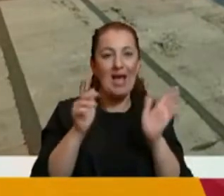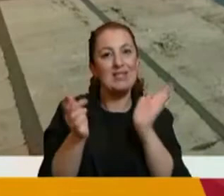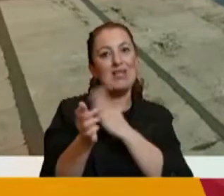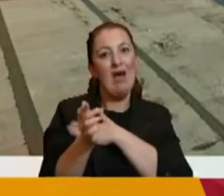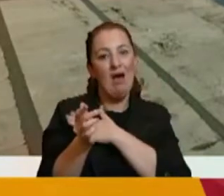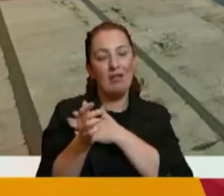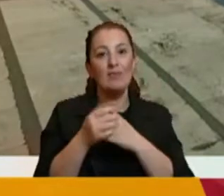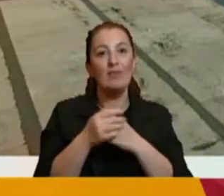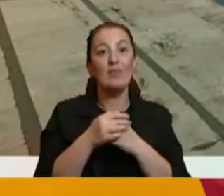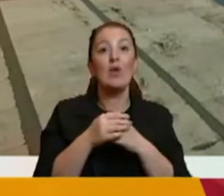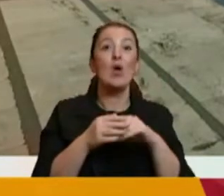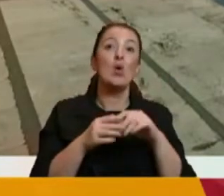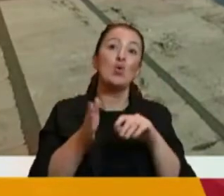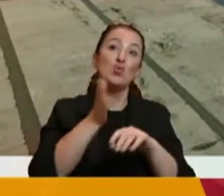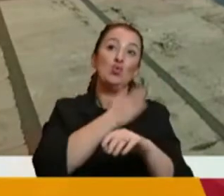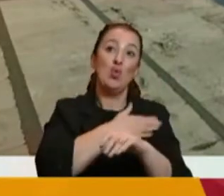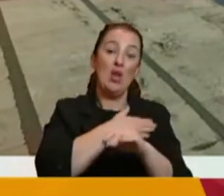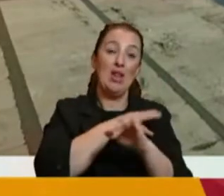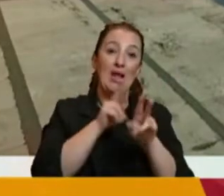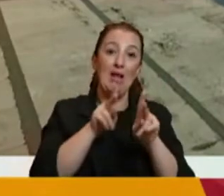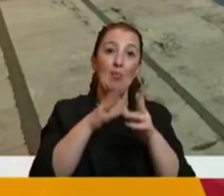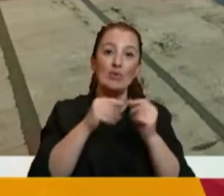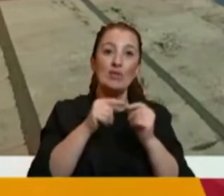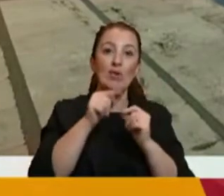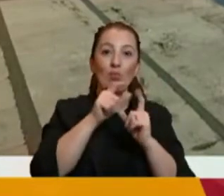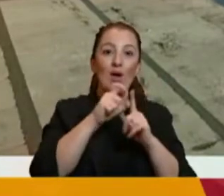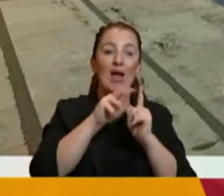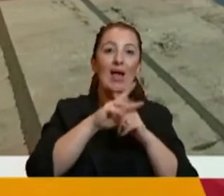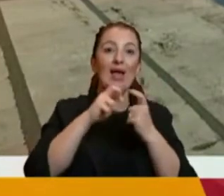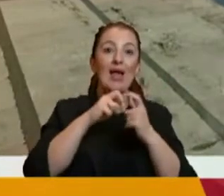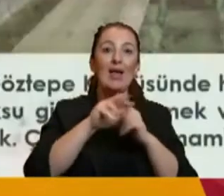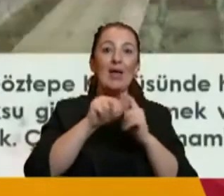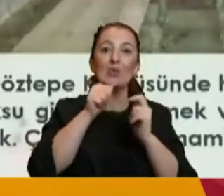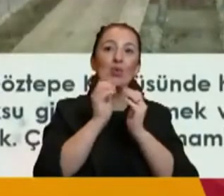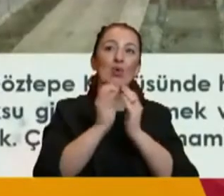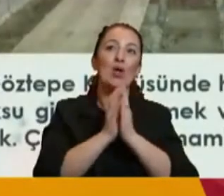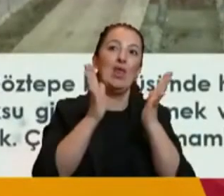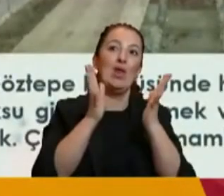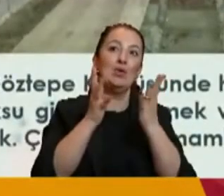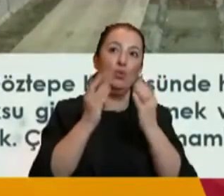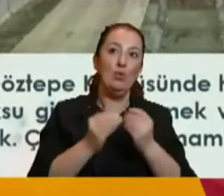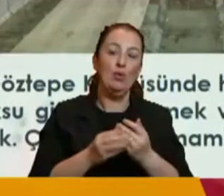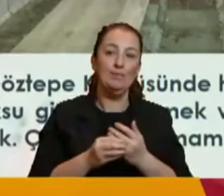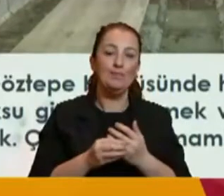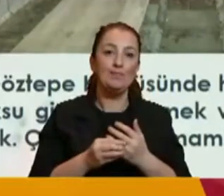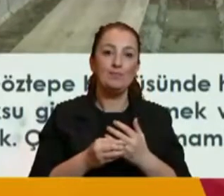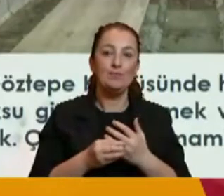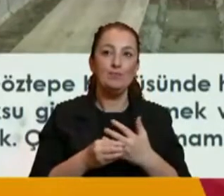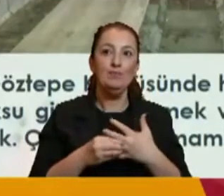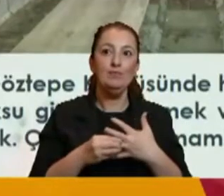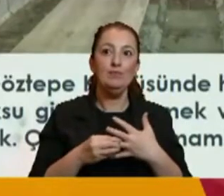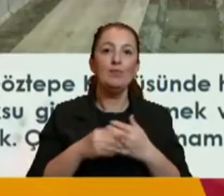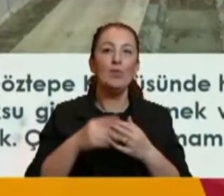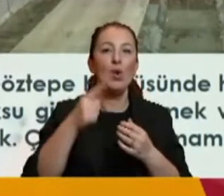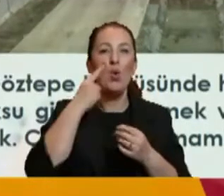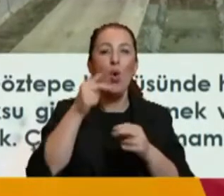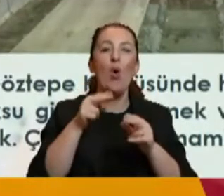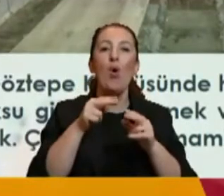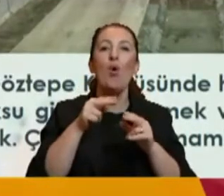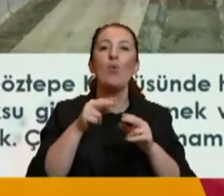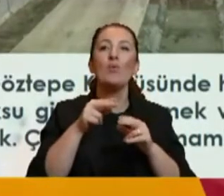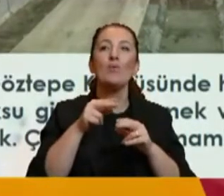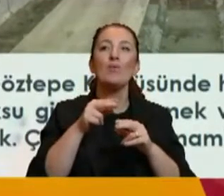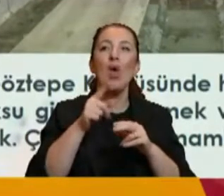Eğer soldaki kes olursa bu dere taşıyordu bu kurbağalıdere Göztepe